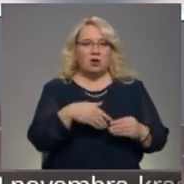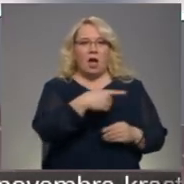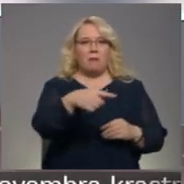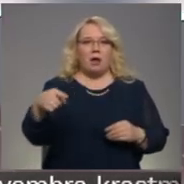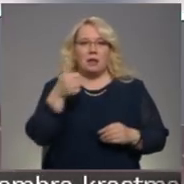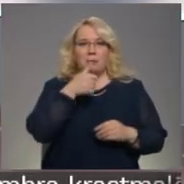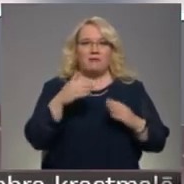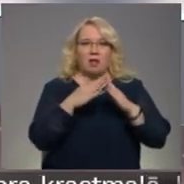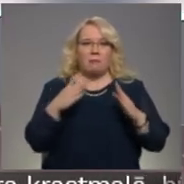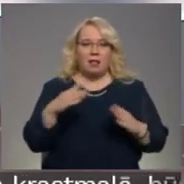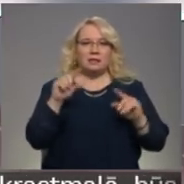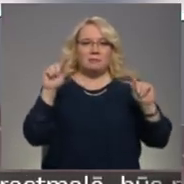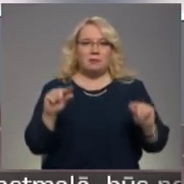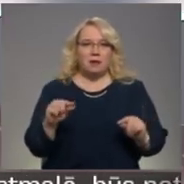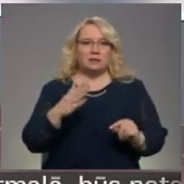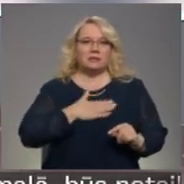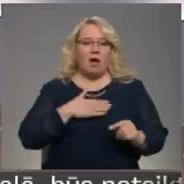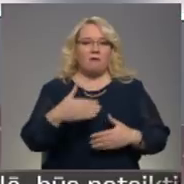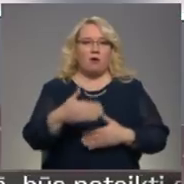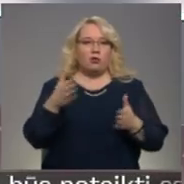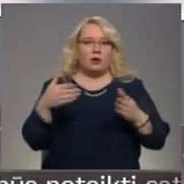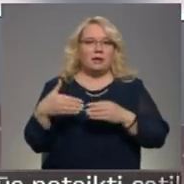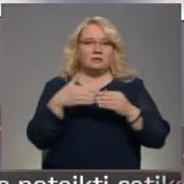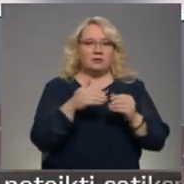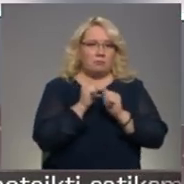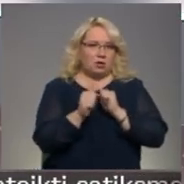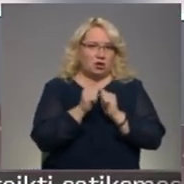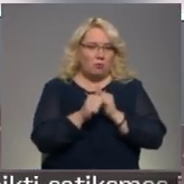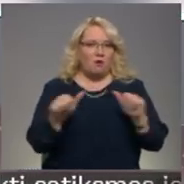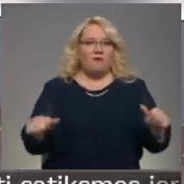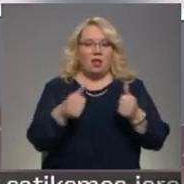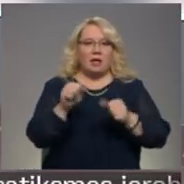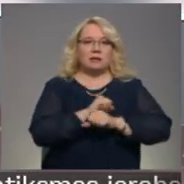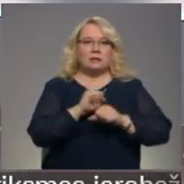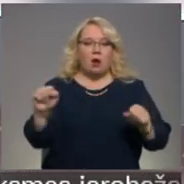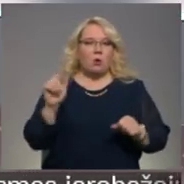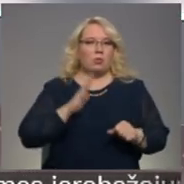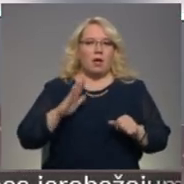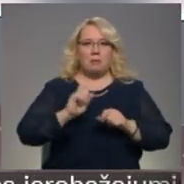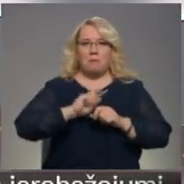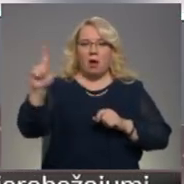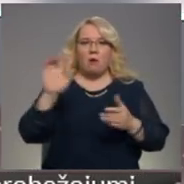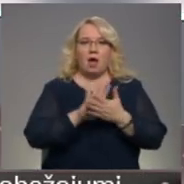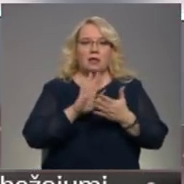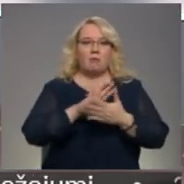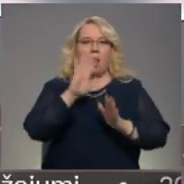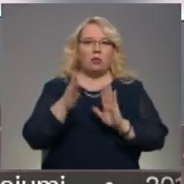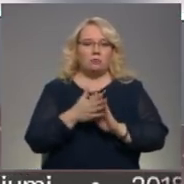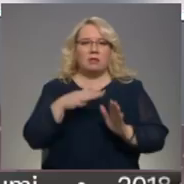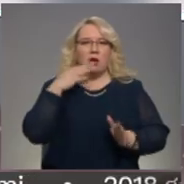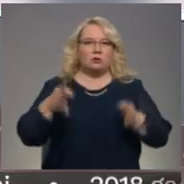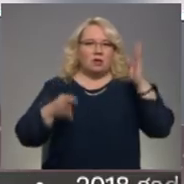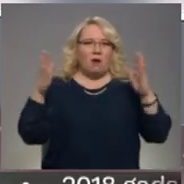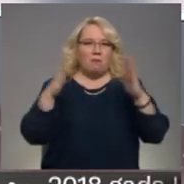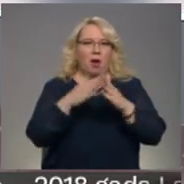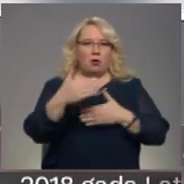privātmājas līdz minimumam samazināja savu konteineru izvešanas biežumu. Vienlaikus strauji un negaidīti pieauga atkrituma apjoms daudz dzīvokļu